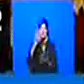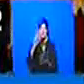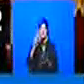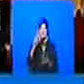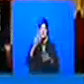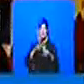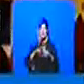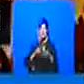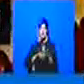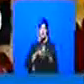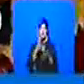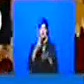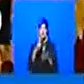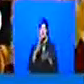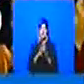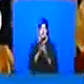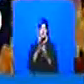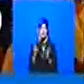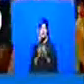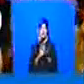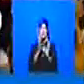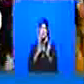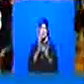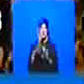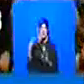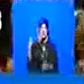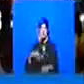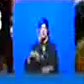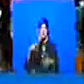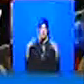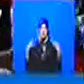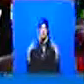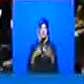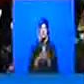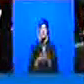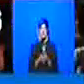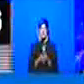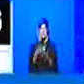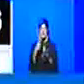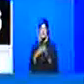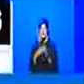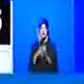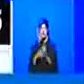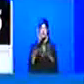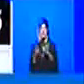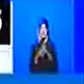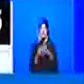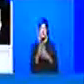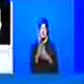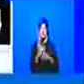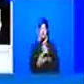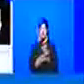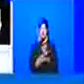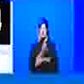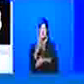saya menyaksikan prestasi-prestasi yang ada. Sebagian tadi sudah disinggung, diantaranya adalah pertumbuhan ekonomi kita yang selalu di